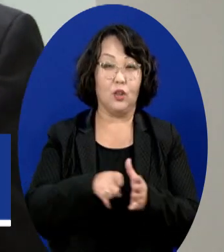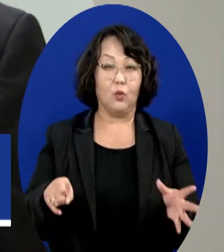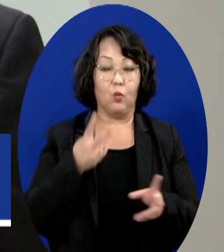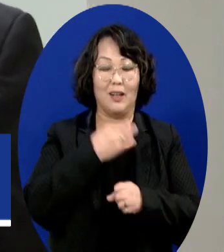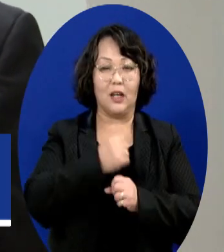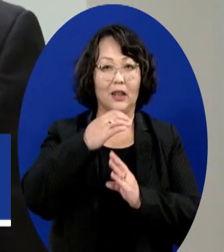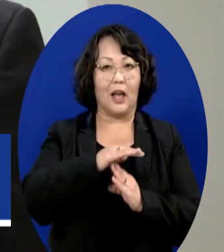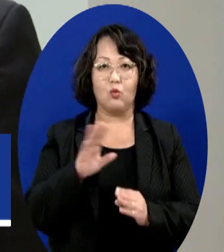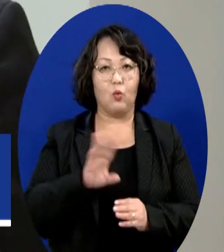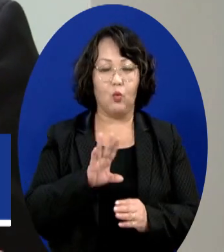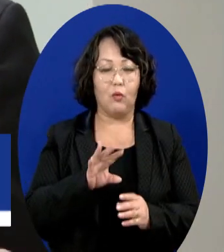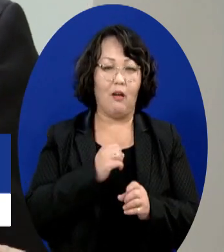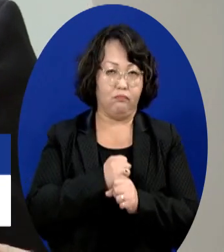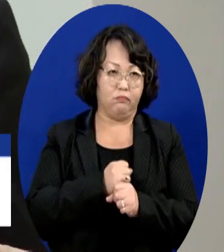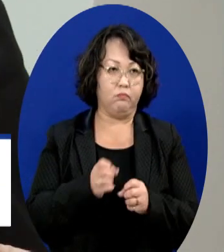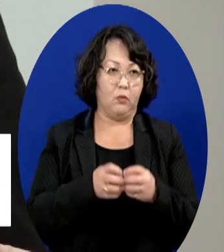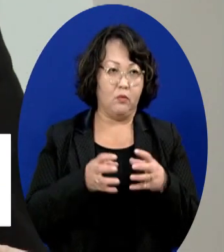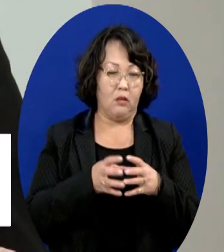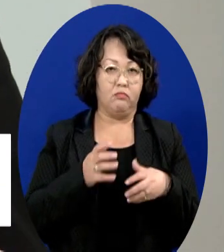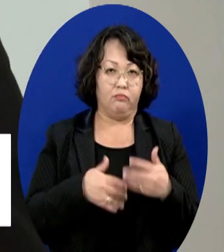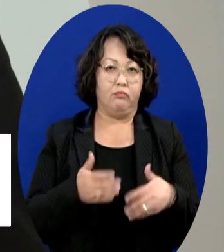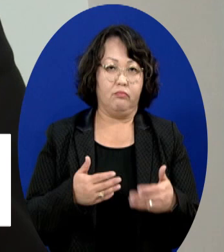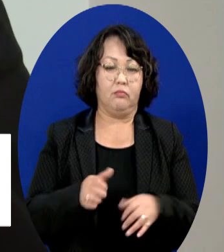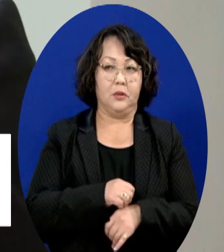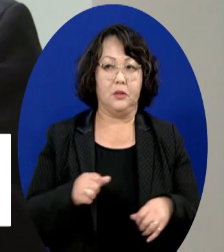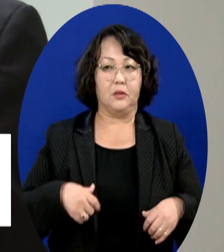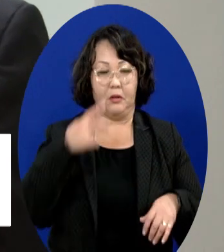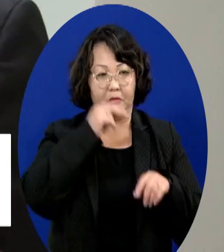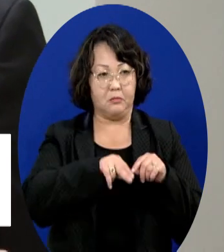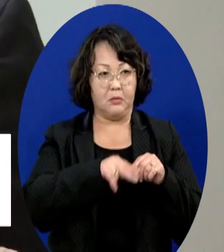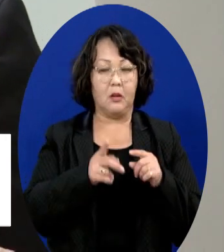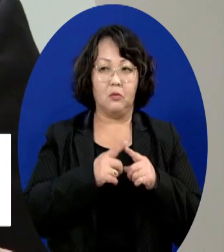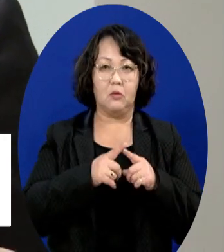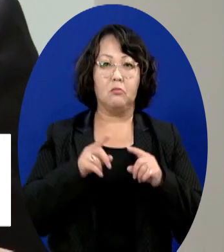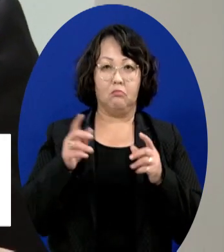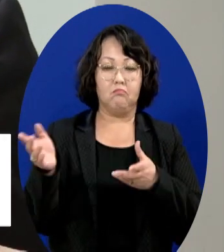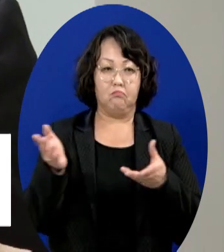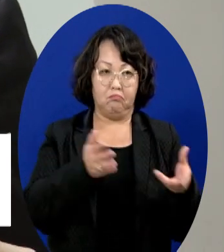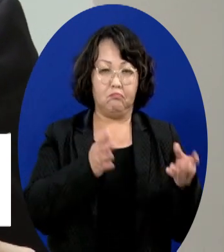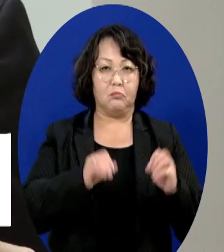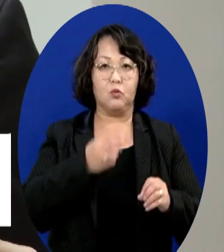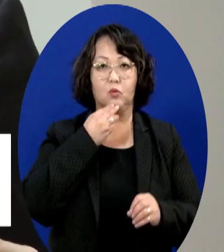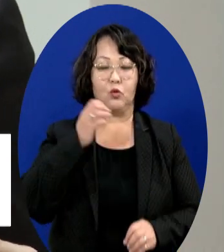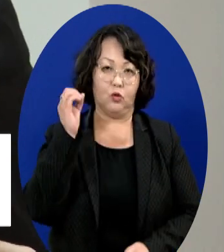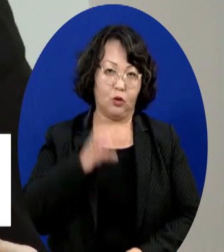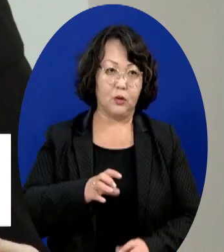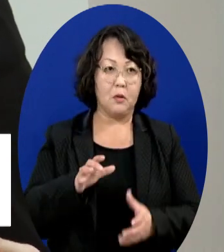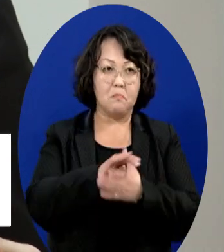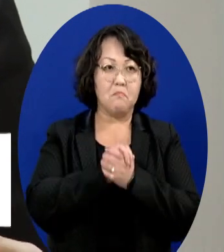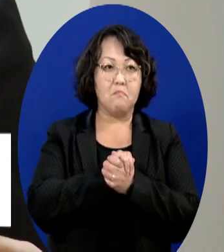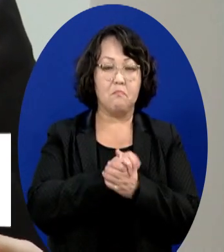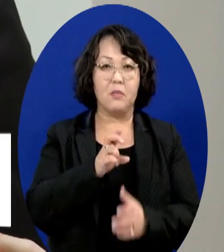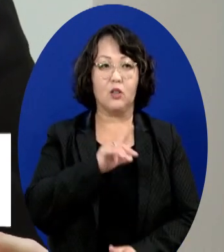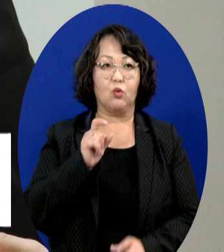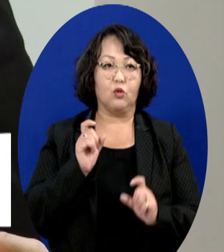хангаж ялангуяа одоо нийслэлийн эх 4 жилийн одоо ажлыг алдагдуулахгүй за тавих ёстой